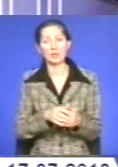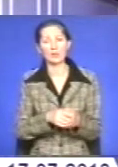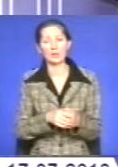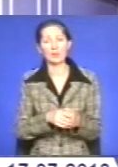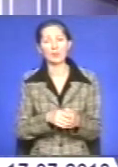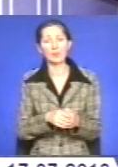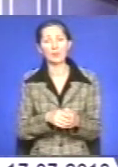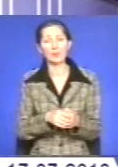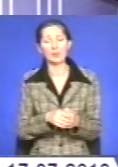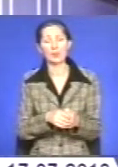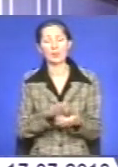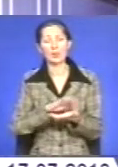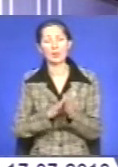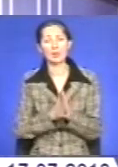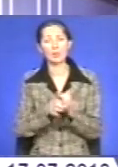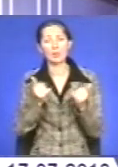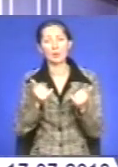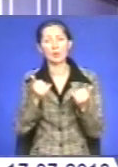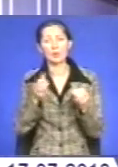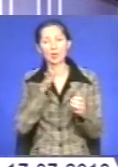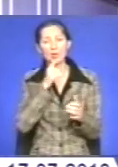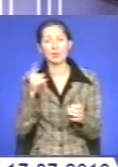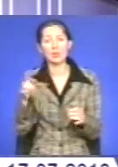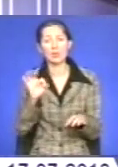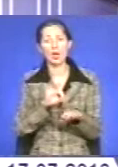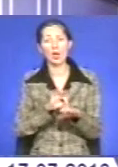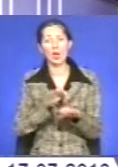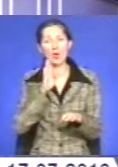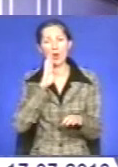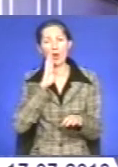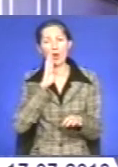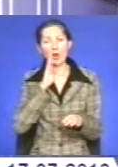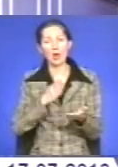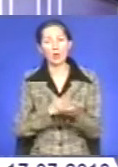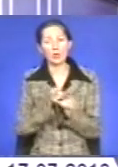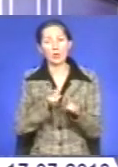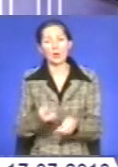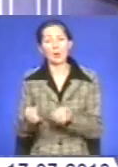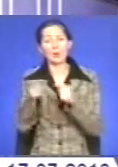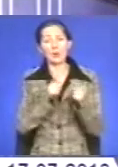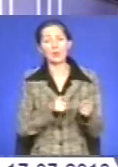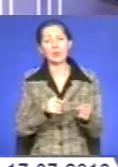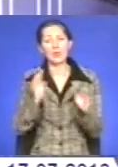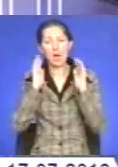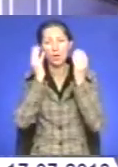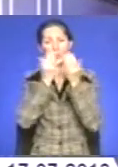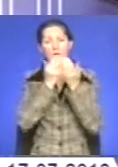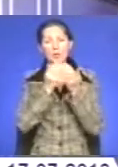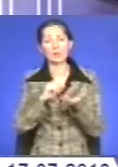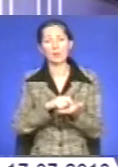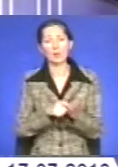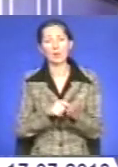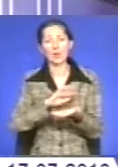Станом на даний час хвора з операційної переведена в реанімаційний зал.